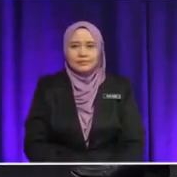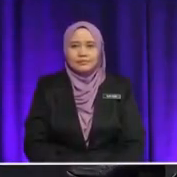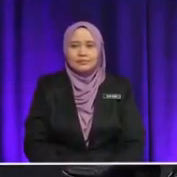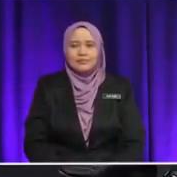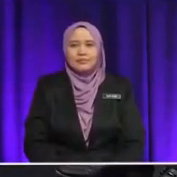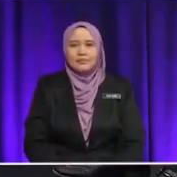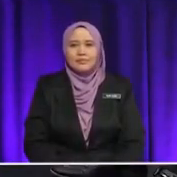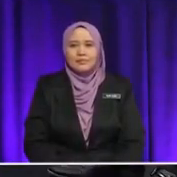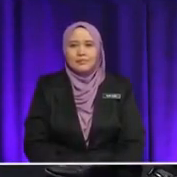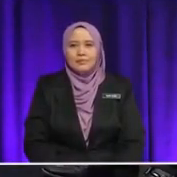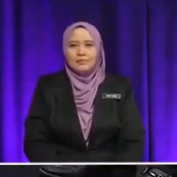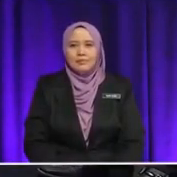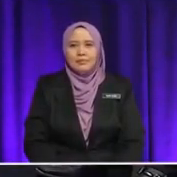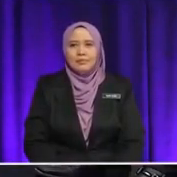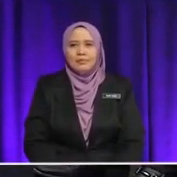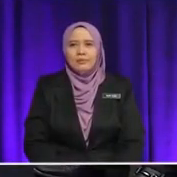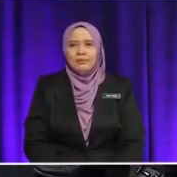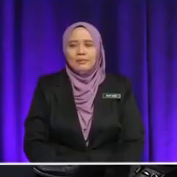marilah mari